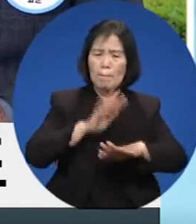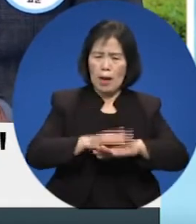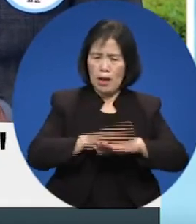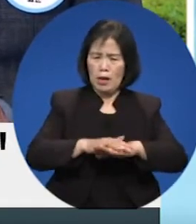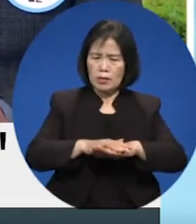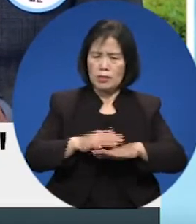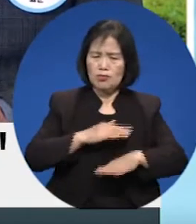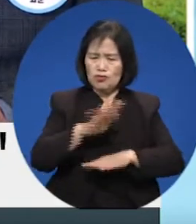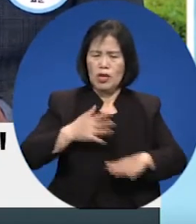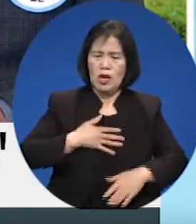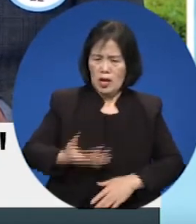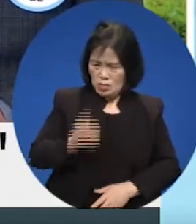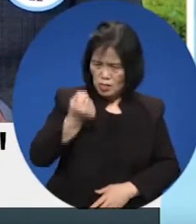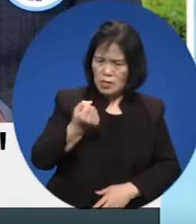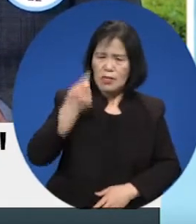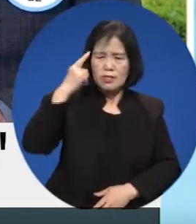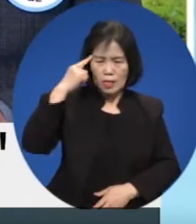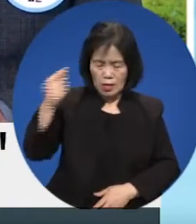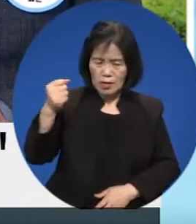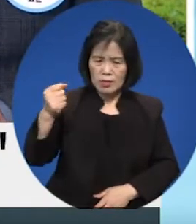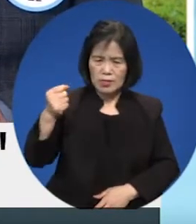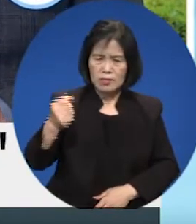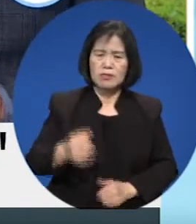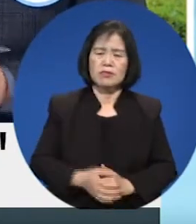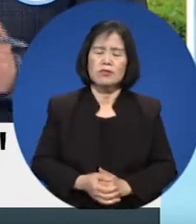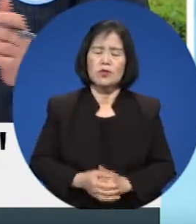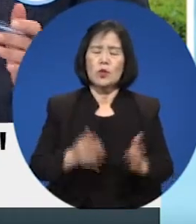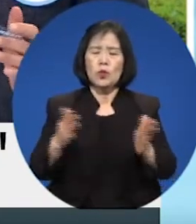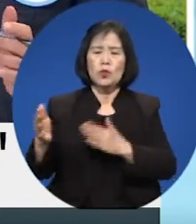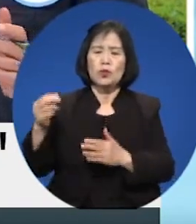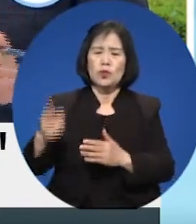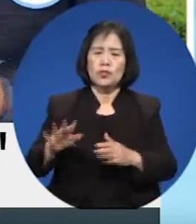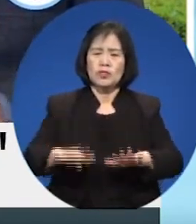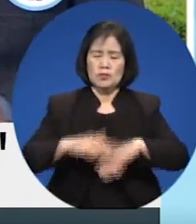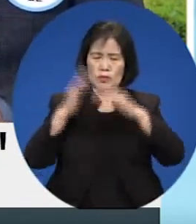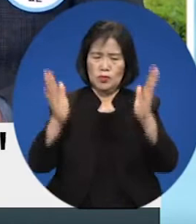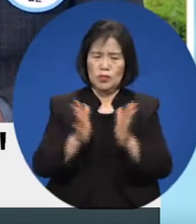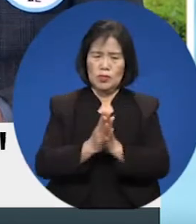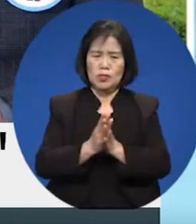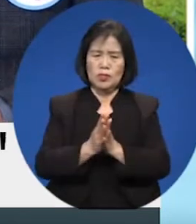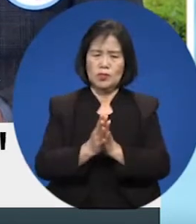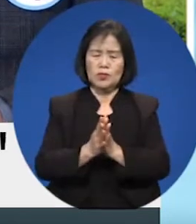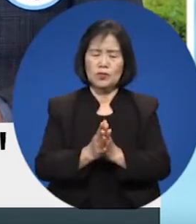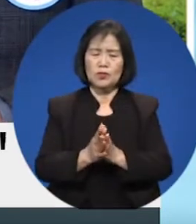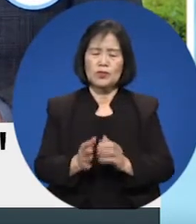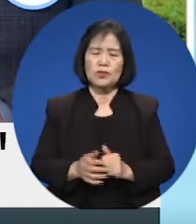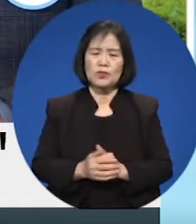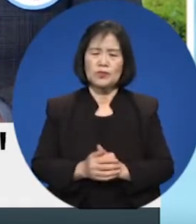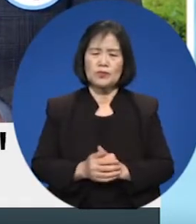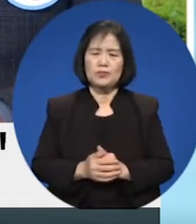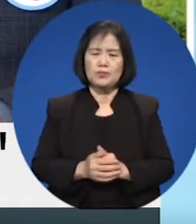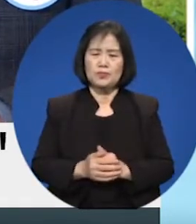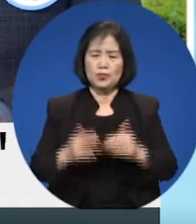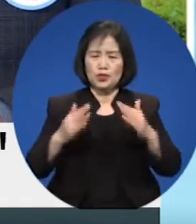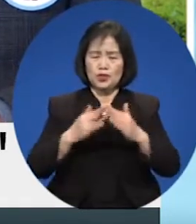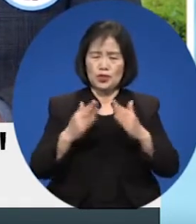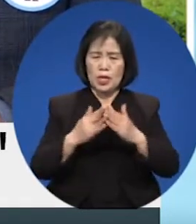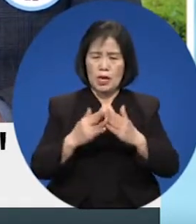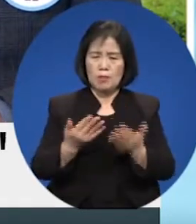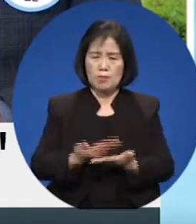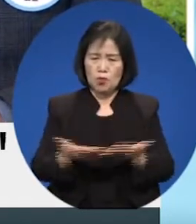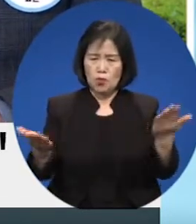가져야 된다는 생각을 가졌거든 요 그런 부분들이 났구요 지금 전 전체적으로 보시면 우리가 이제 주택보급률이